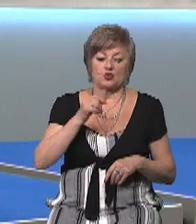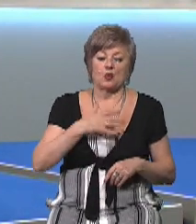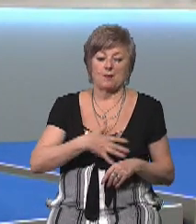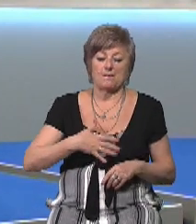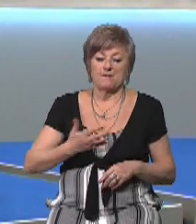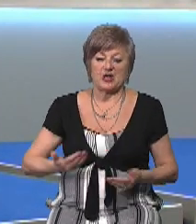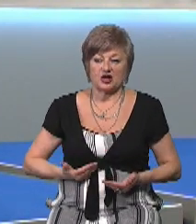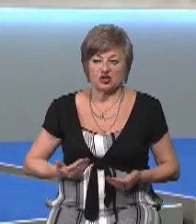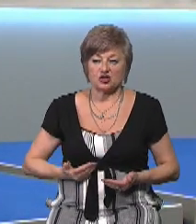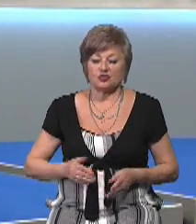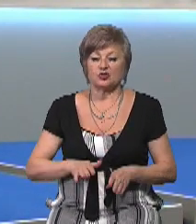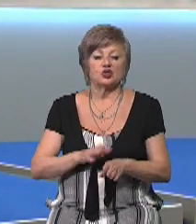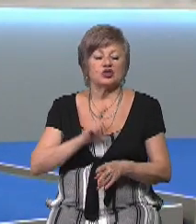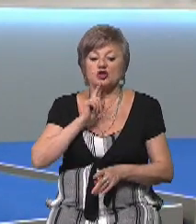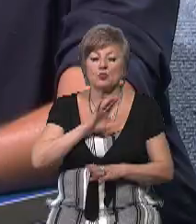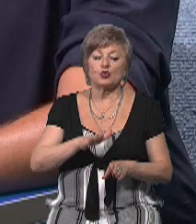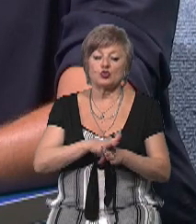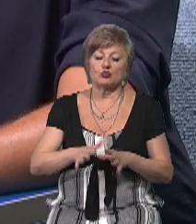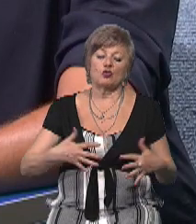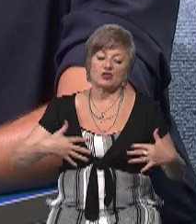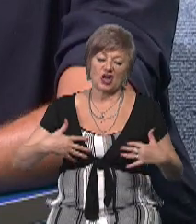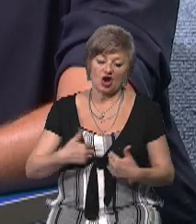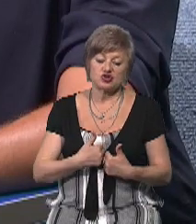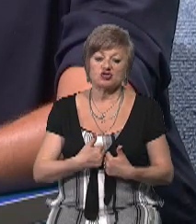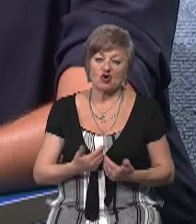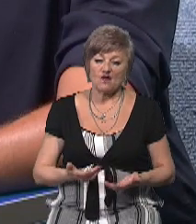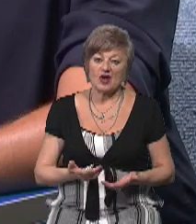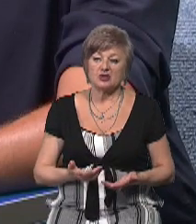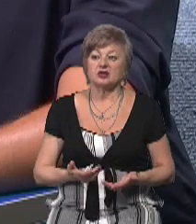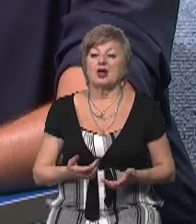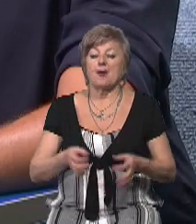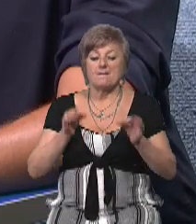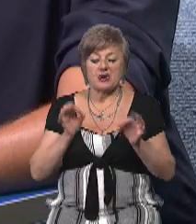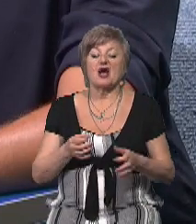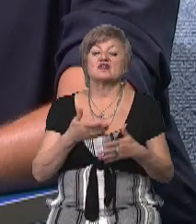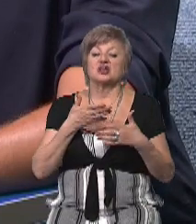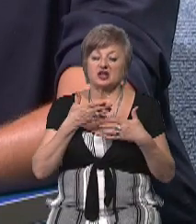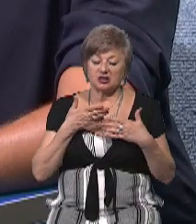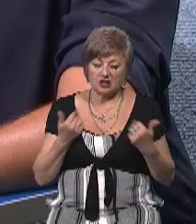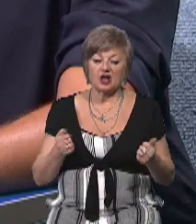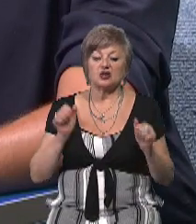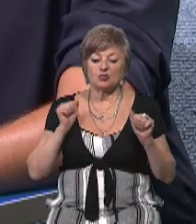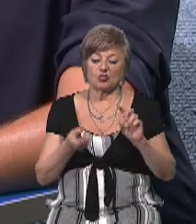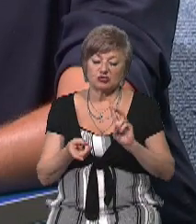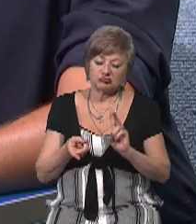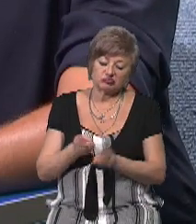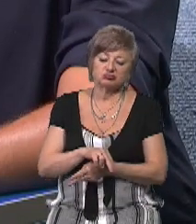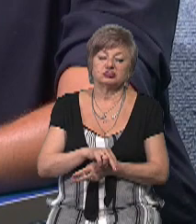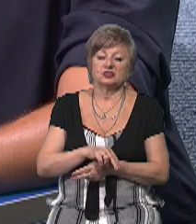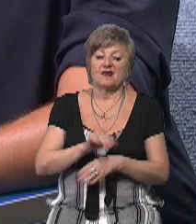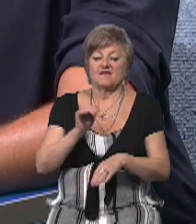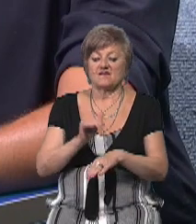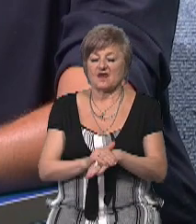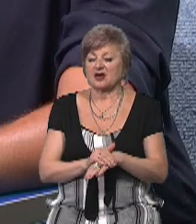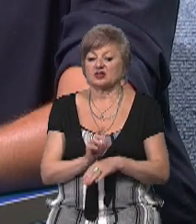буде потім повного розчарування, так, нігілізму, що правди не існує, що можна перекрутити факт як завгодно,